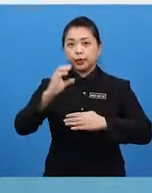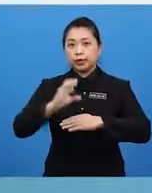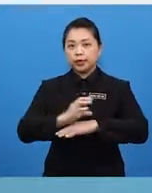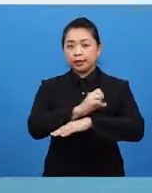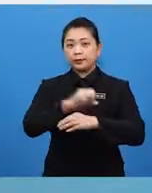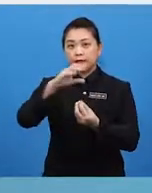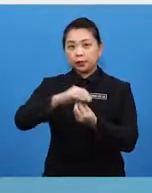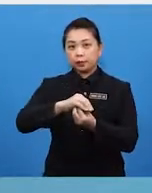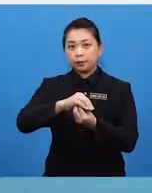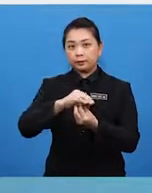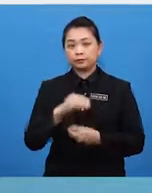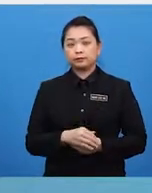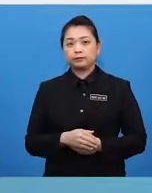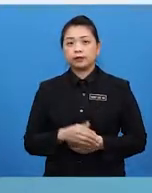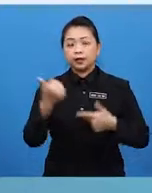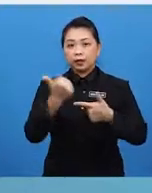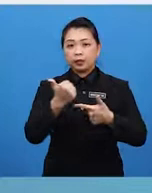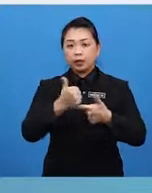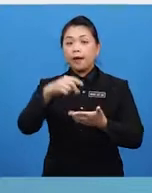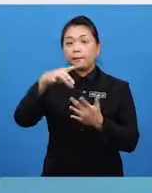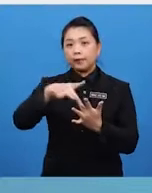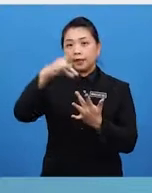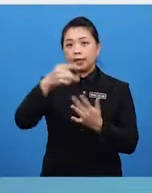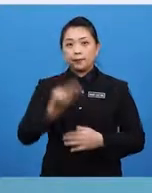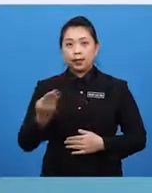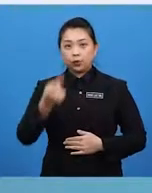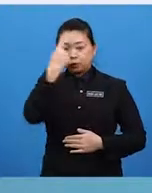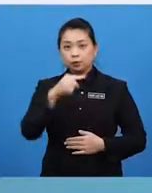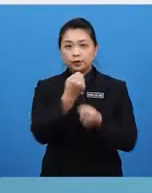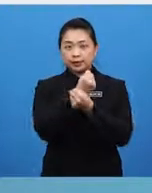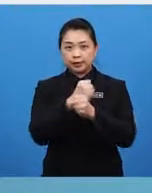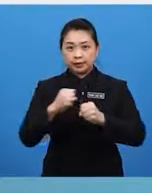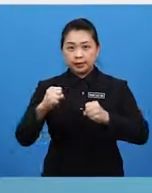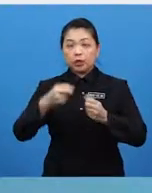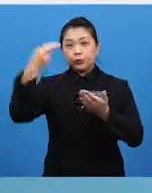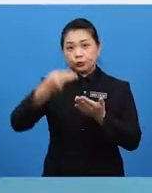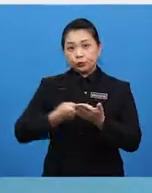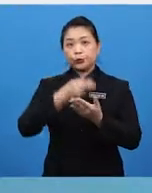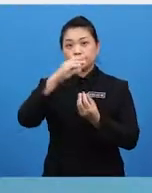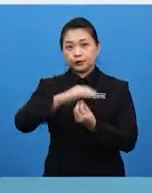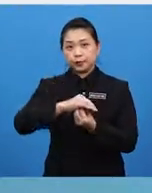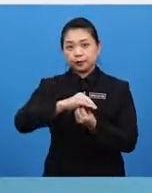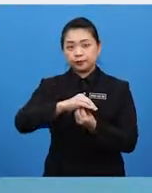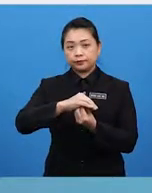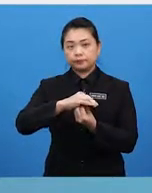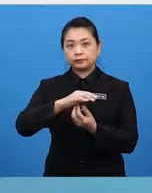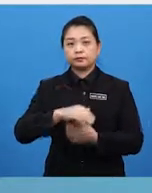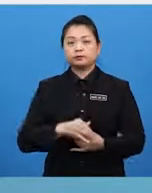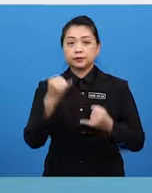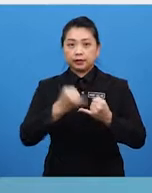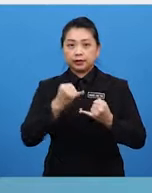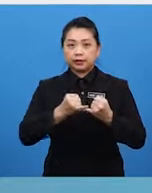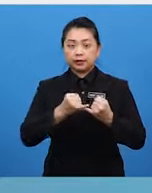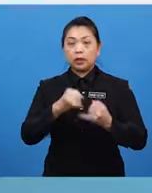cendawan yang kedua memilih bahan untuk menyediakan Supreme cendawan dan air sekali